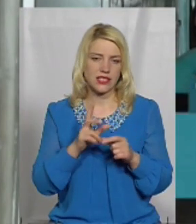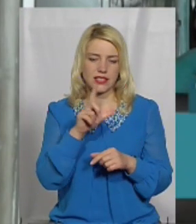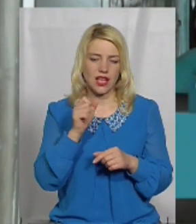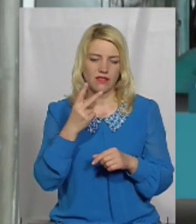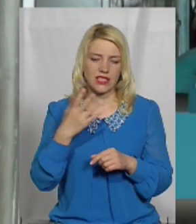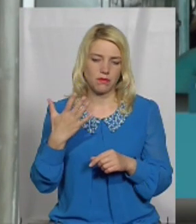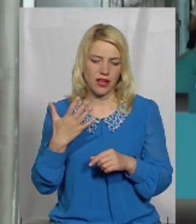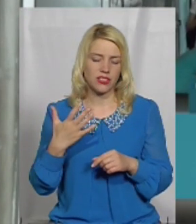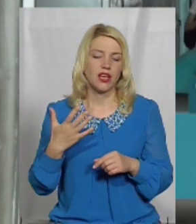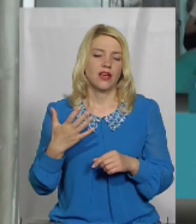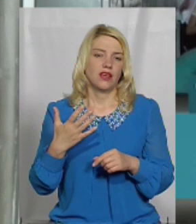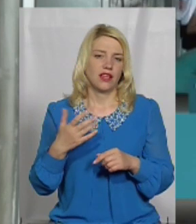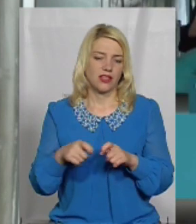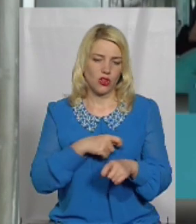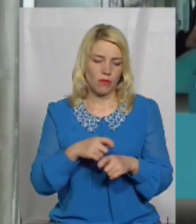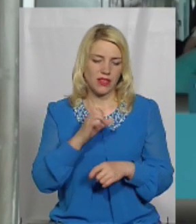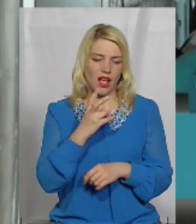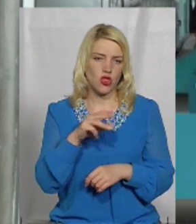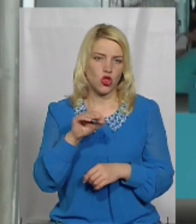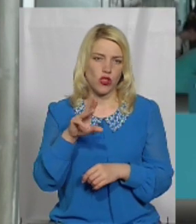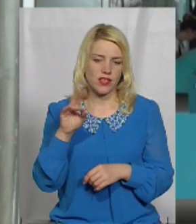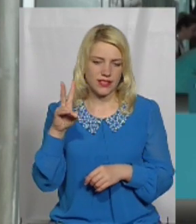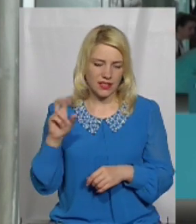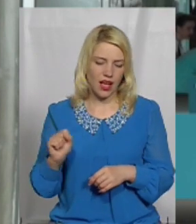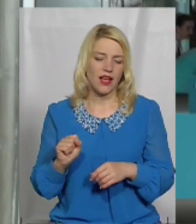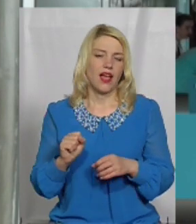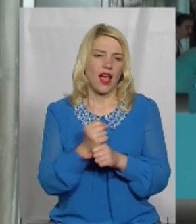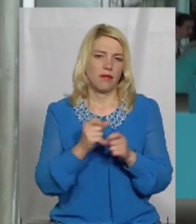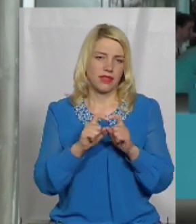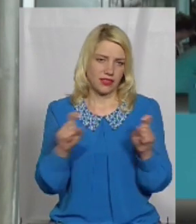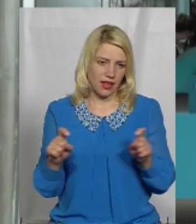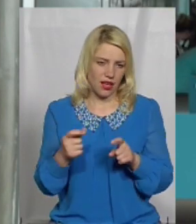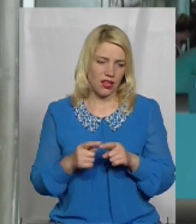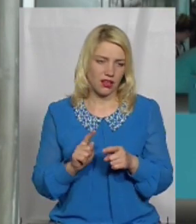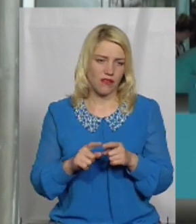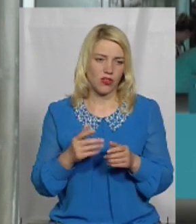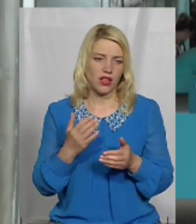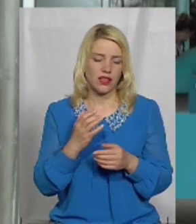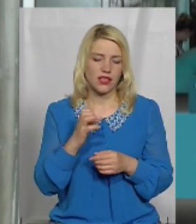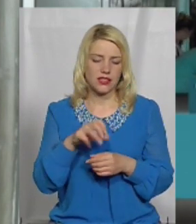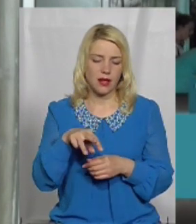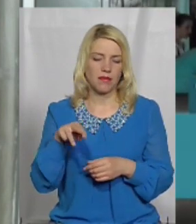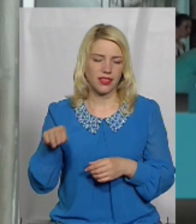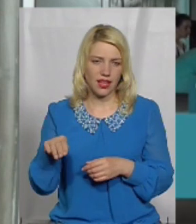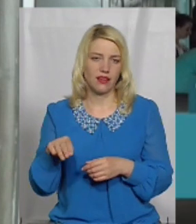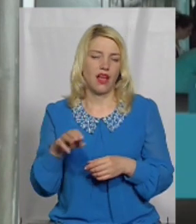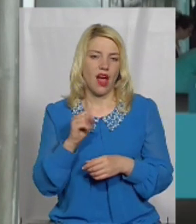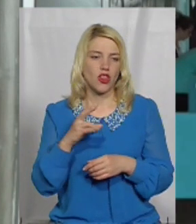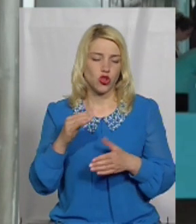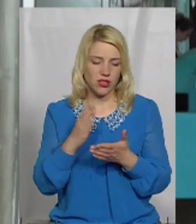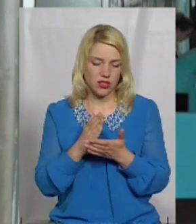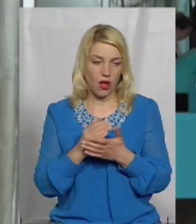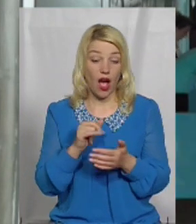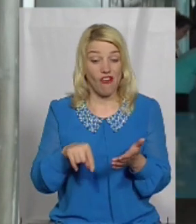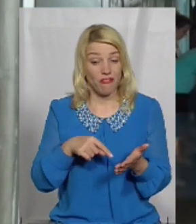номер 22 комунальна, яка знаходиться за 25 кілометрів від міста в Семети Антоніни. В місті самому з